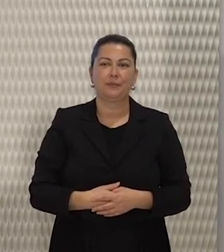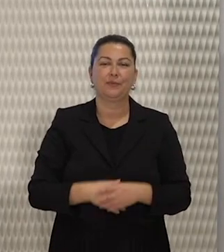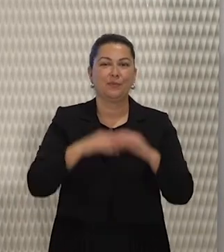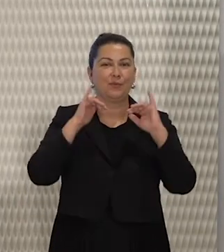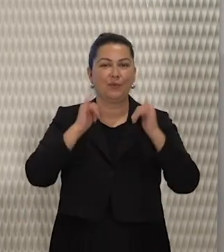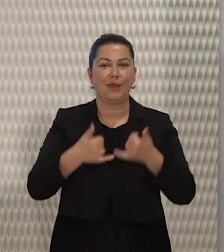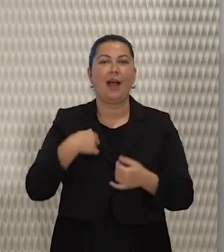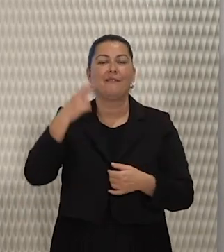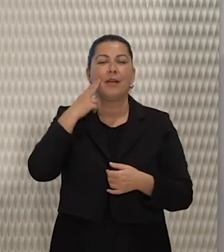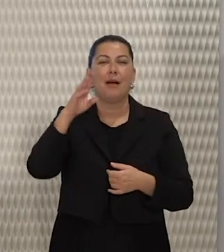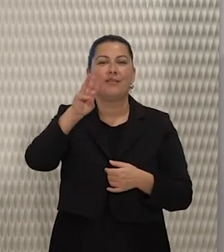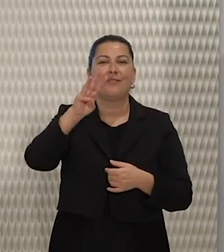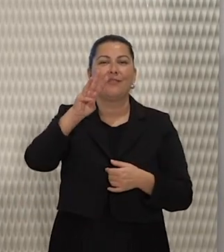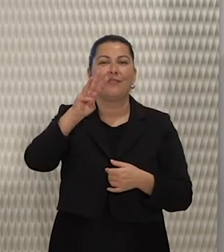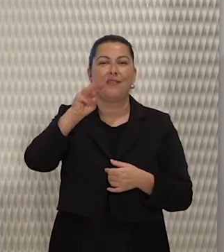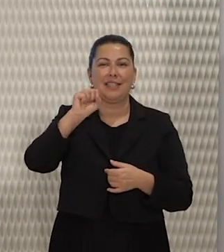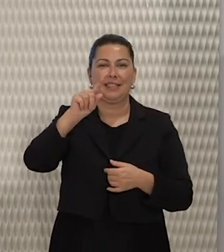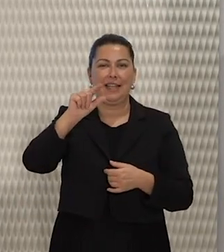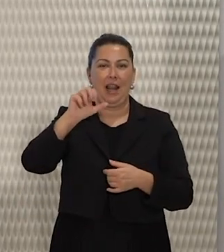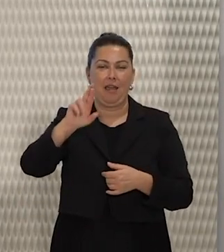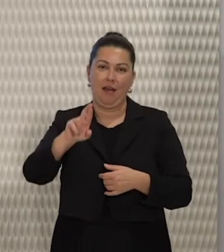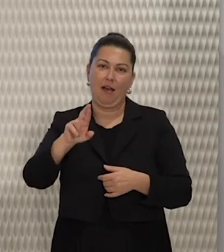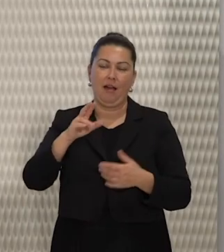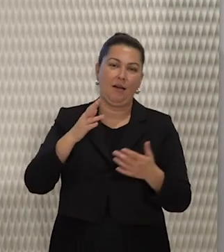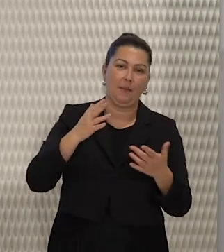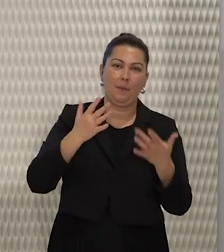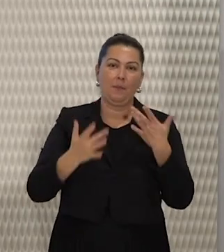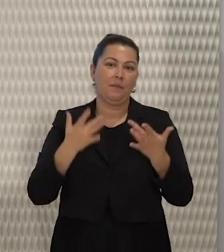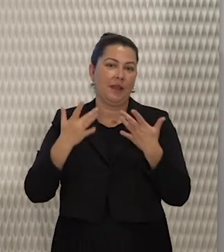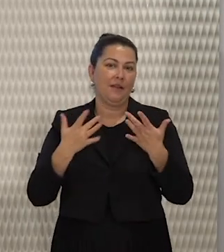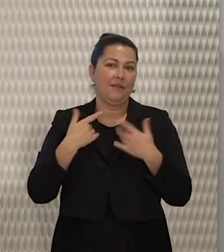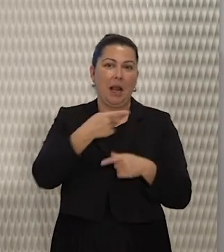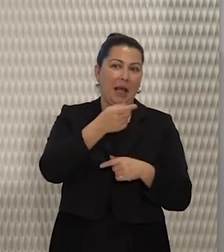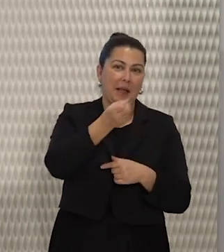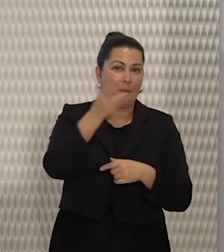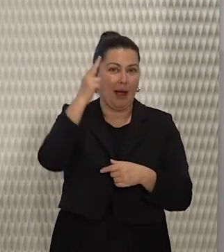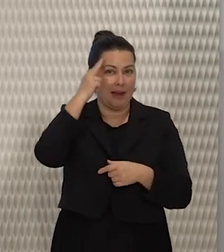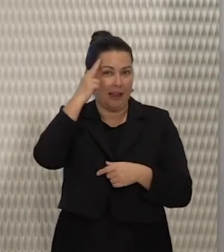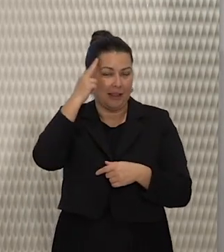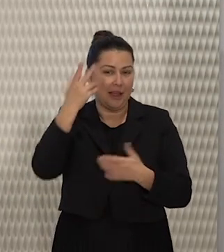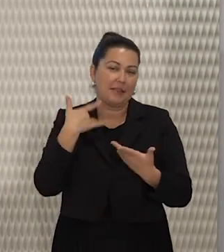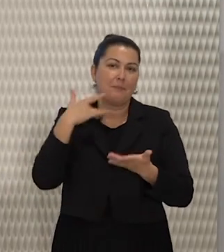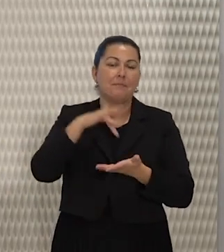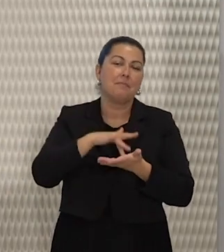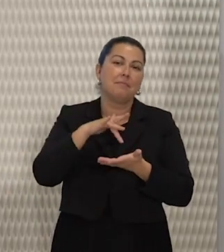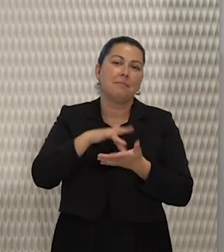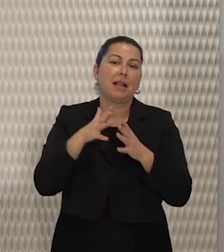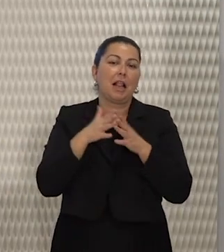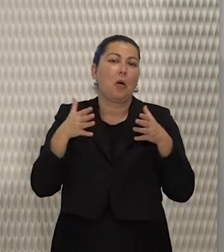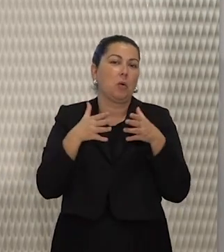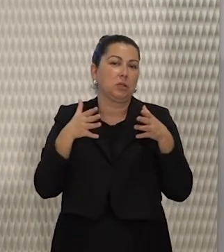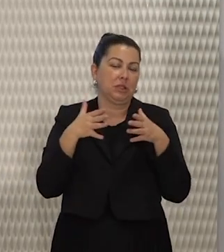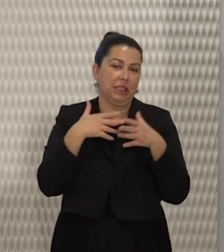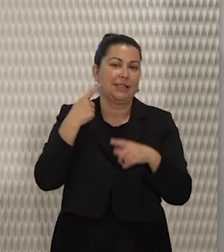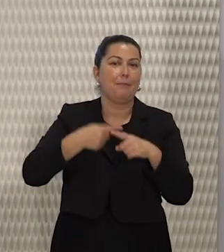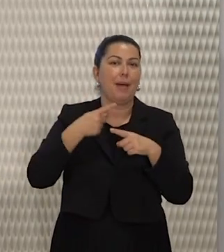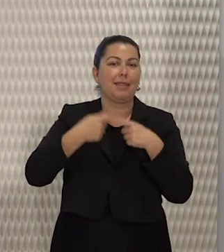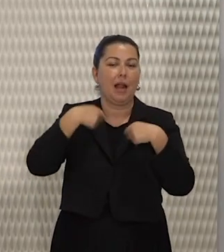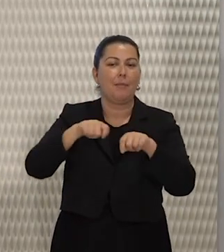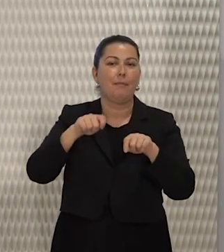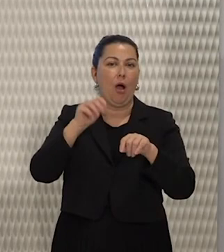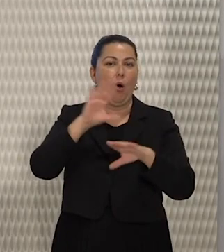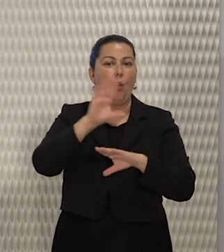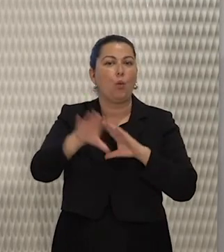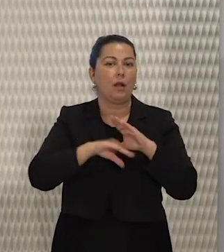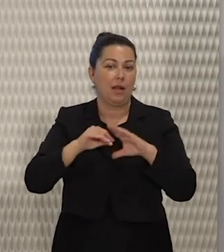Ja, die Firma Wastler kennt vielleicht die eine oder der andere. Es ist ein mittelgroßes Metallbauunternehmen in Linz.